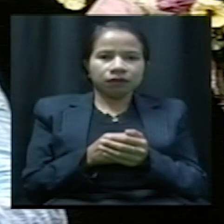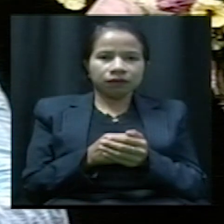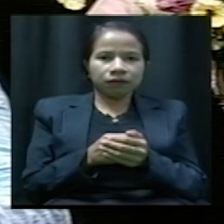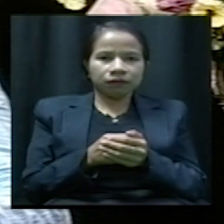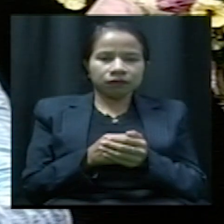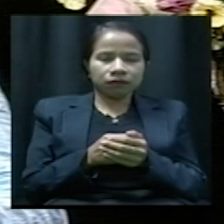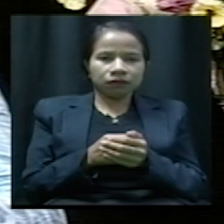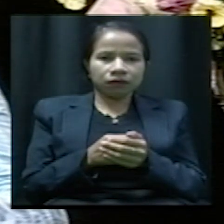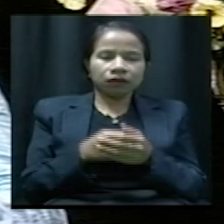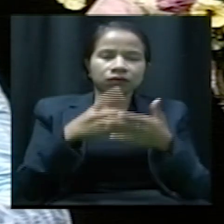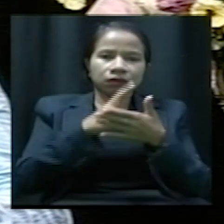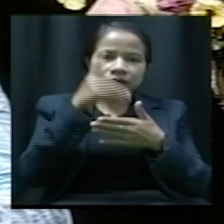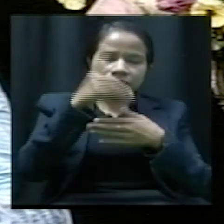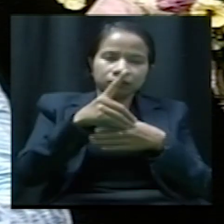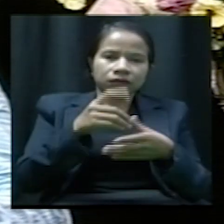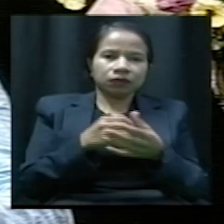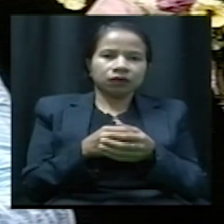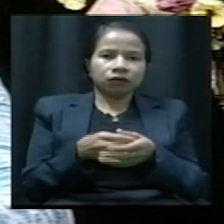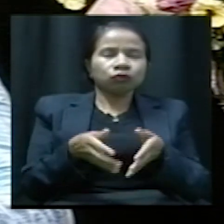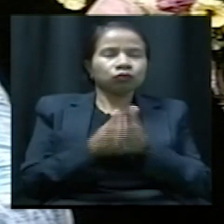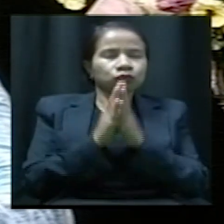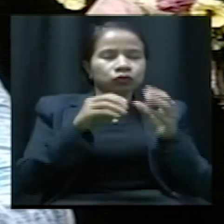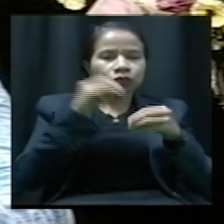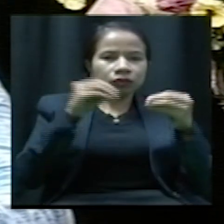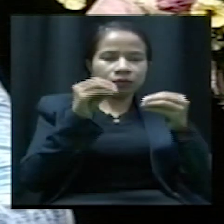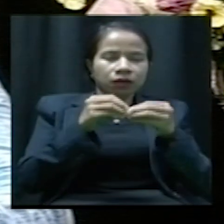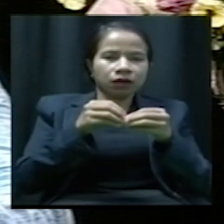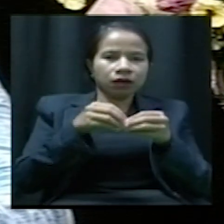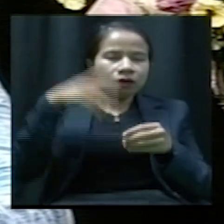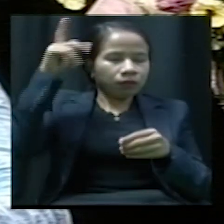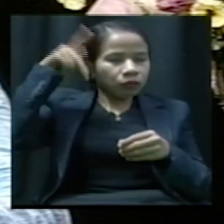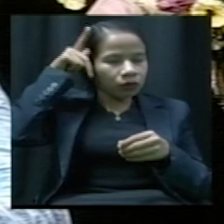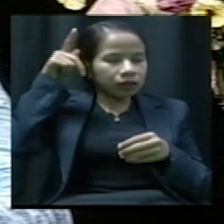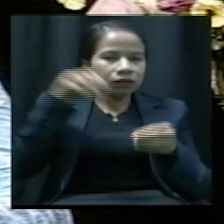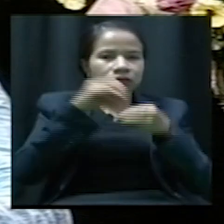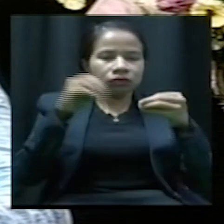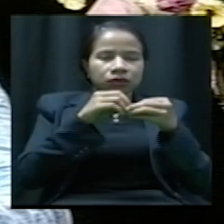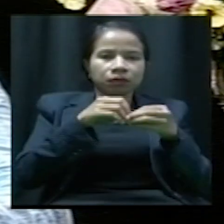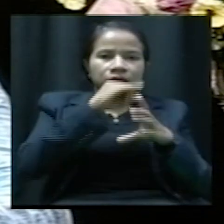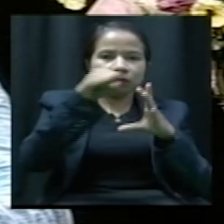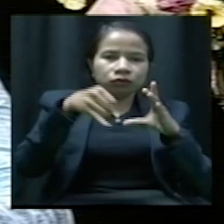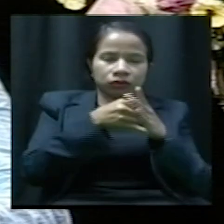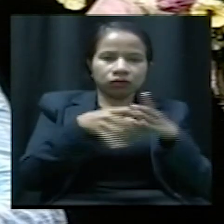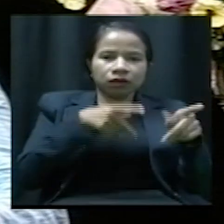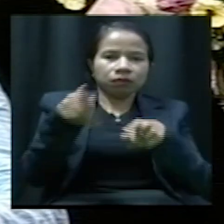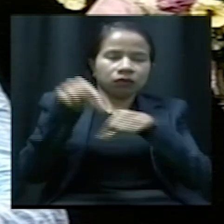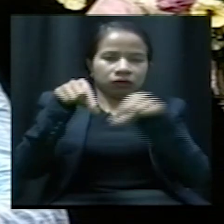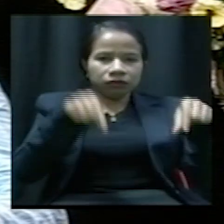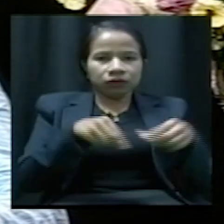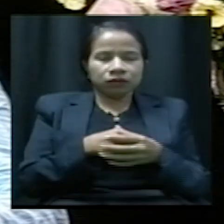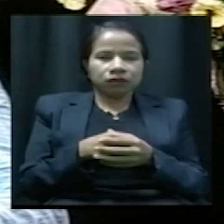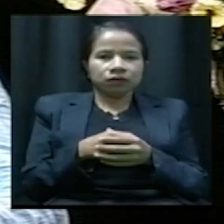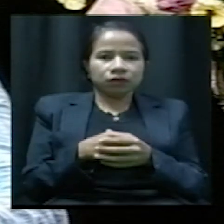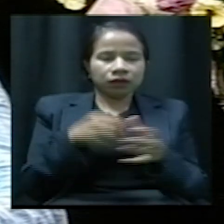parti representante de funsion publiku ne ami husu konaba kada ki gobierno ha politika spesifiku konaba inclusion e modificencia ia ya funsion